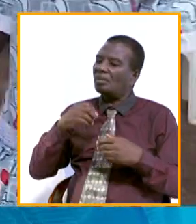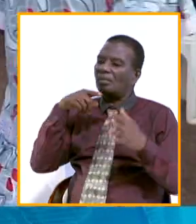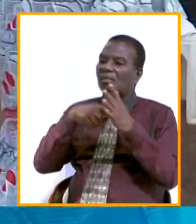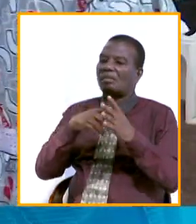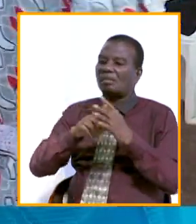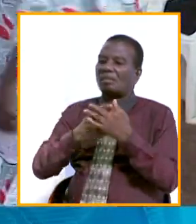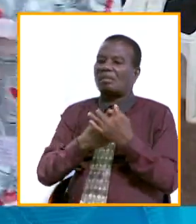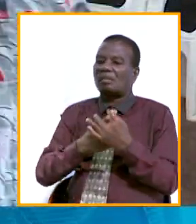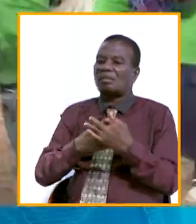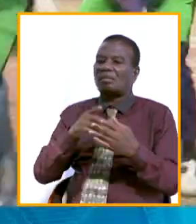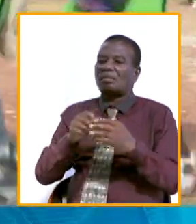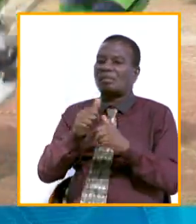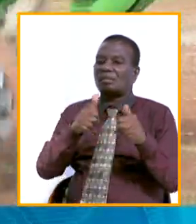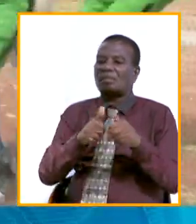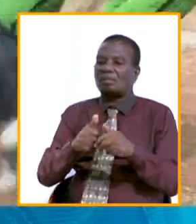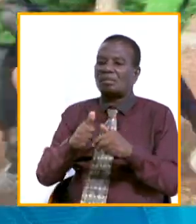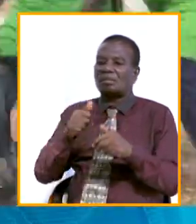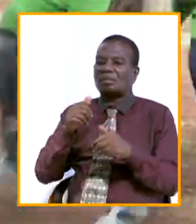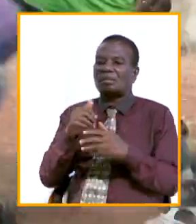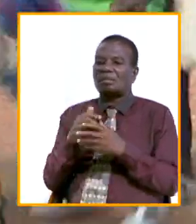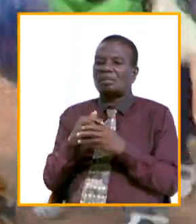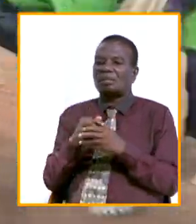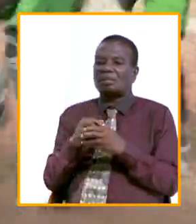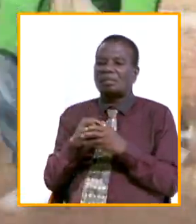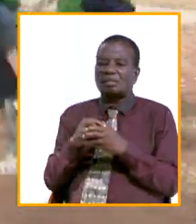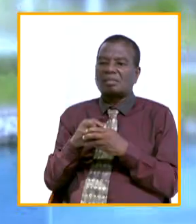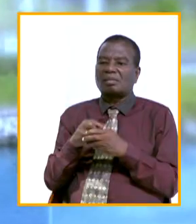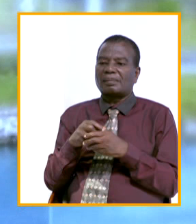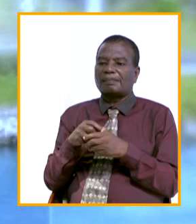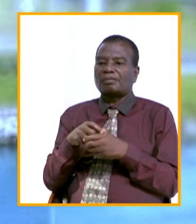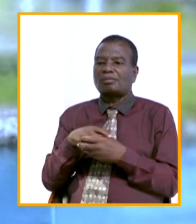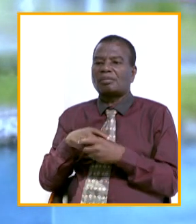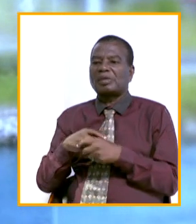le démarrage des activités au titre de l'année 2022.